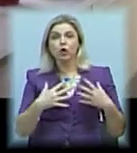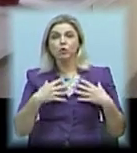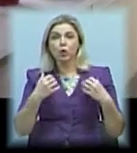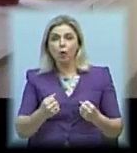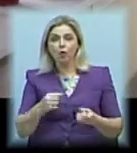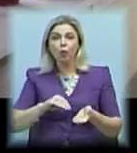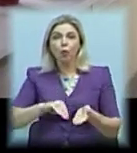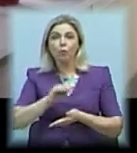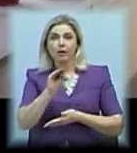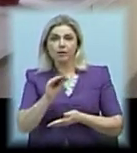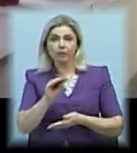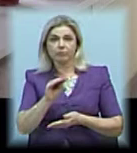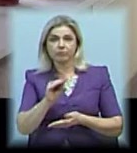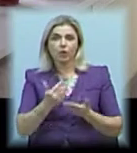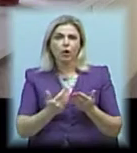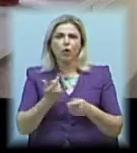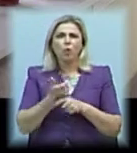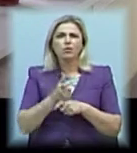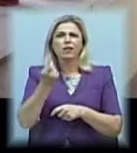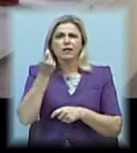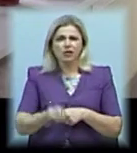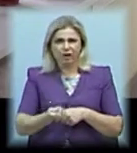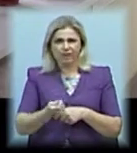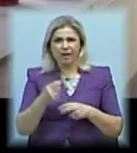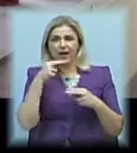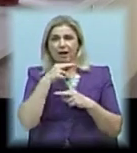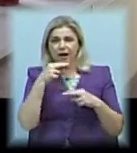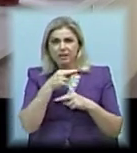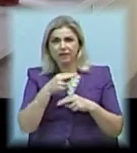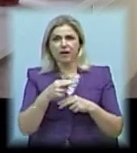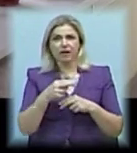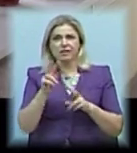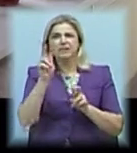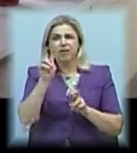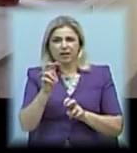закупило дуже дешевий дженерік, це такпан